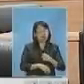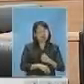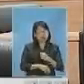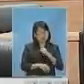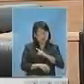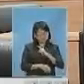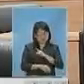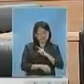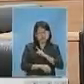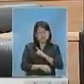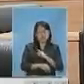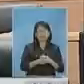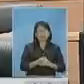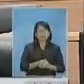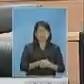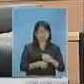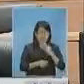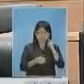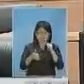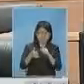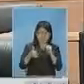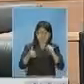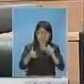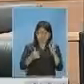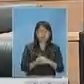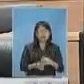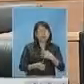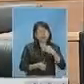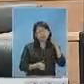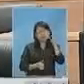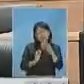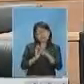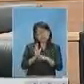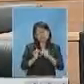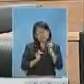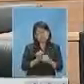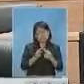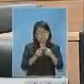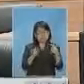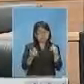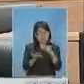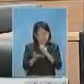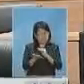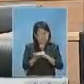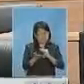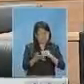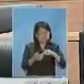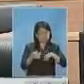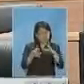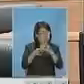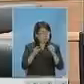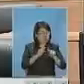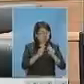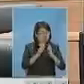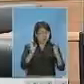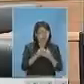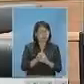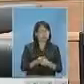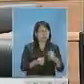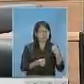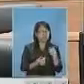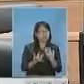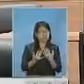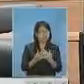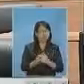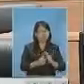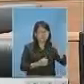ตอนแรกผมตั้งใจว่าจะรอเค้าพูดให้จบนะท่านประธานแต่เนื่องจากมันมีประเด็นเยอะผมจึงเกรงว่าเดี๋ยวมันจะช้าเกินไปจขออนุญาตแทรกประท้วง